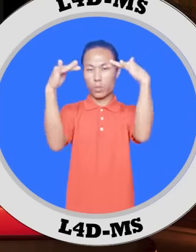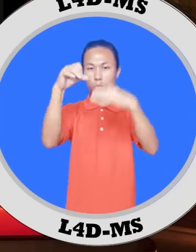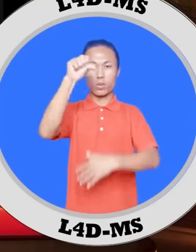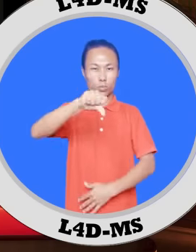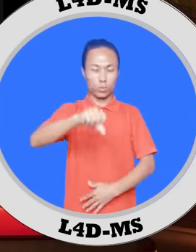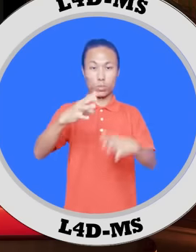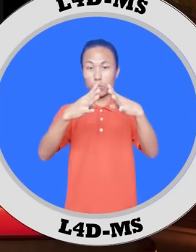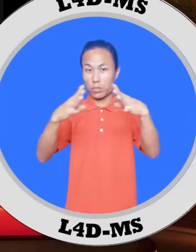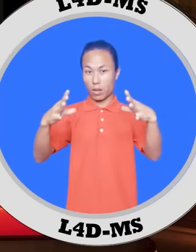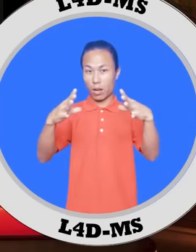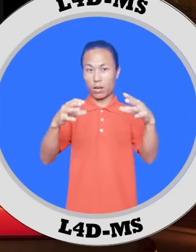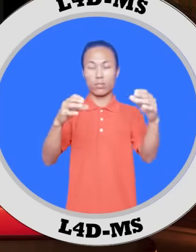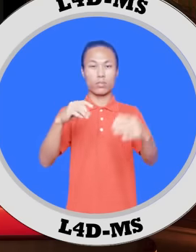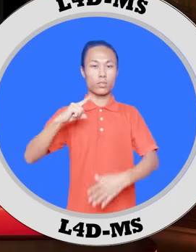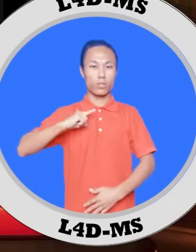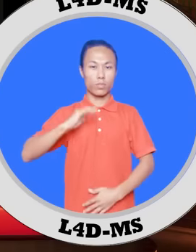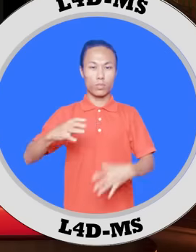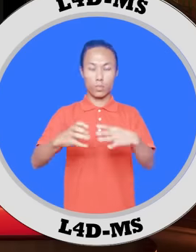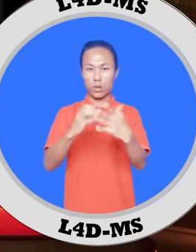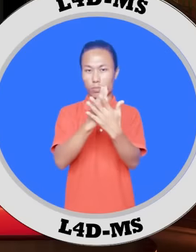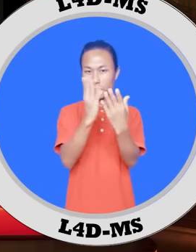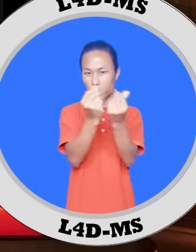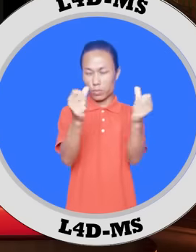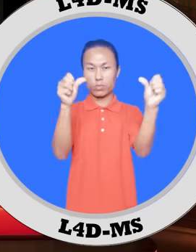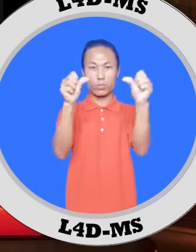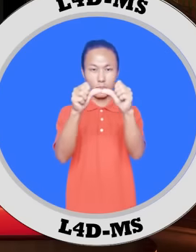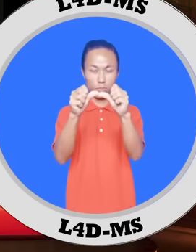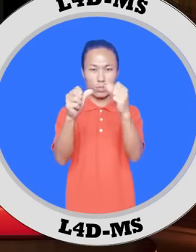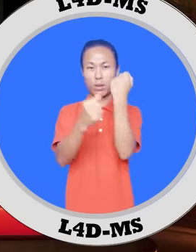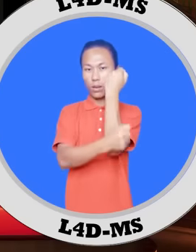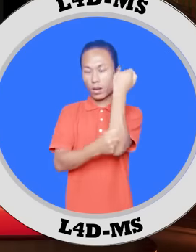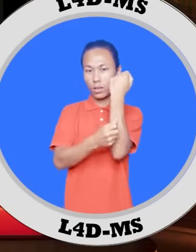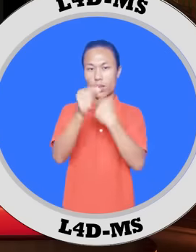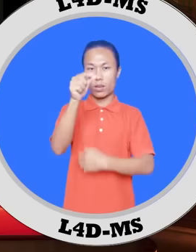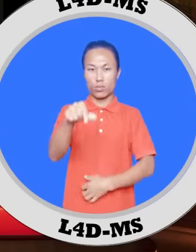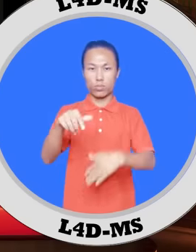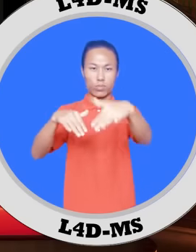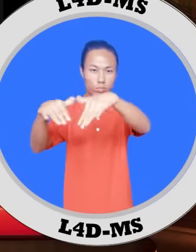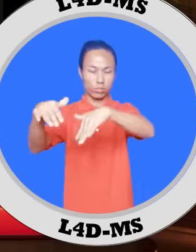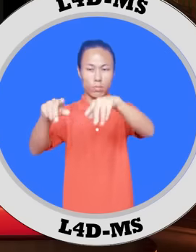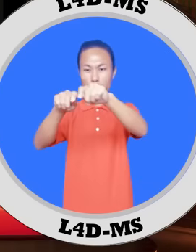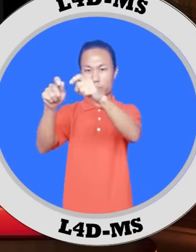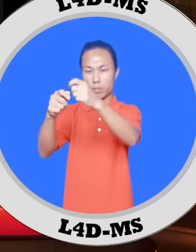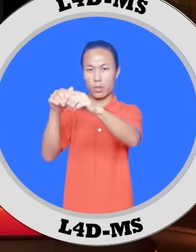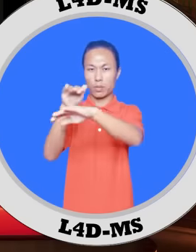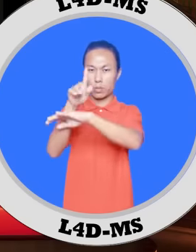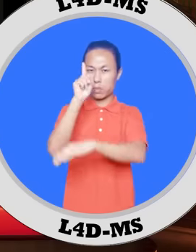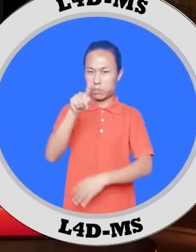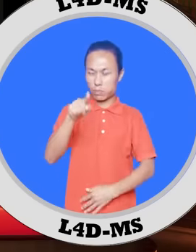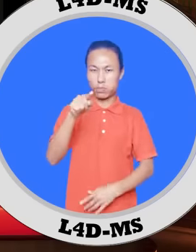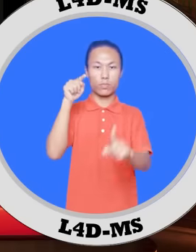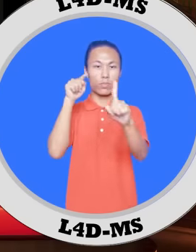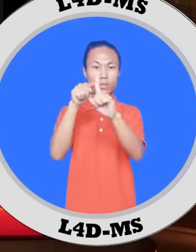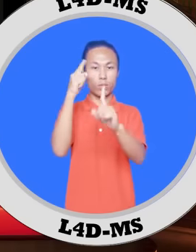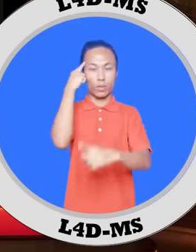ပြည်သူတွေကိုချနှင်းနဲ့နီးလန်းမျိုးစုံတုံးပြီးအထူးသဖြင့်ထွက်ပေါက်မရှိသလောက်ဖြစ်နေပြီးသမိုင်းတလျှောက်အဆိုးဆုံးစည်ရေ